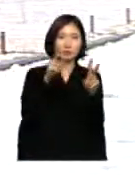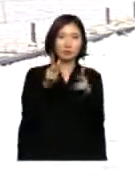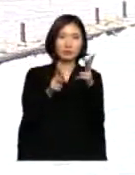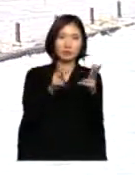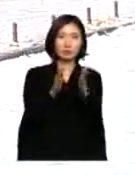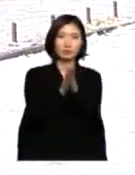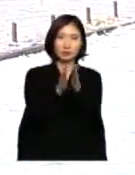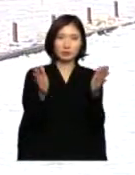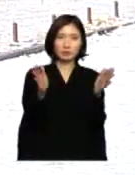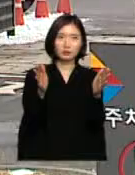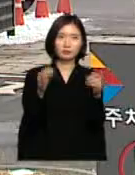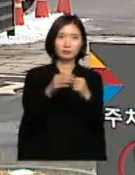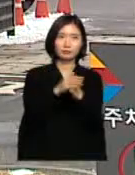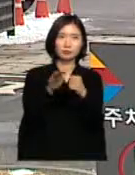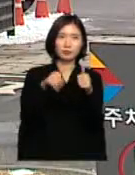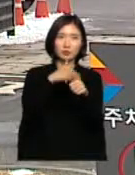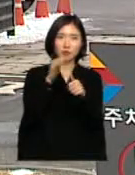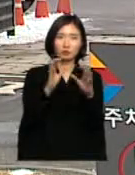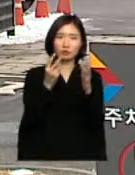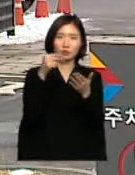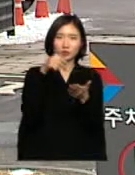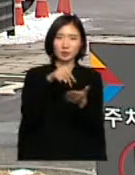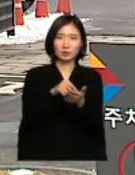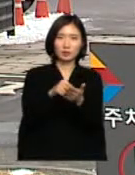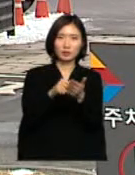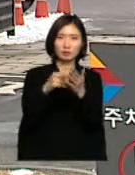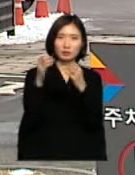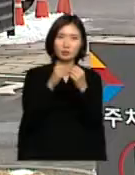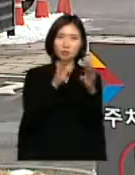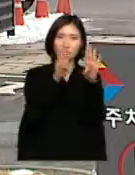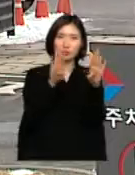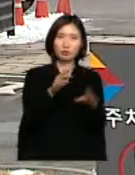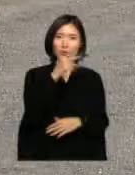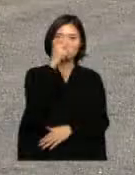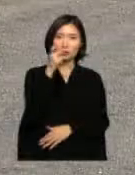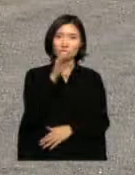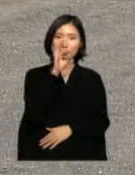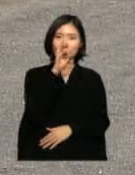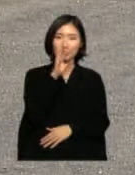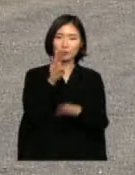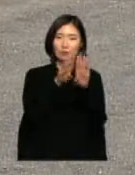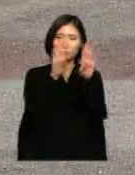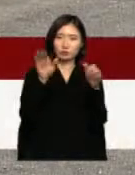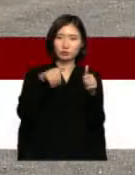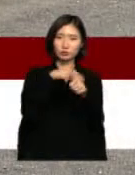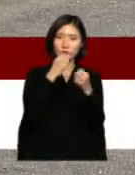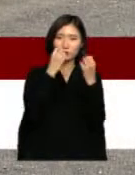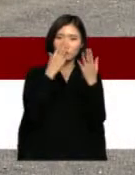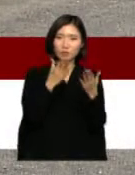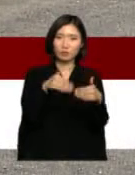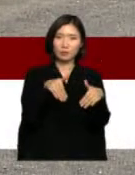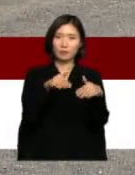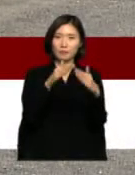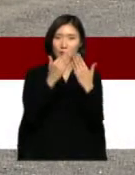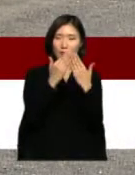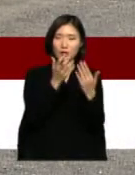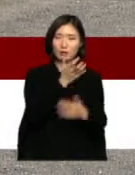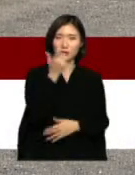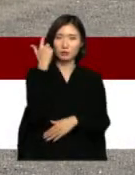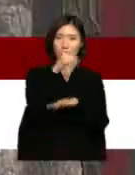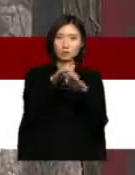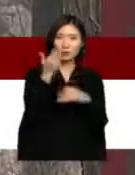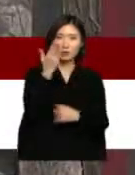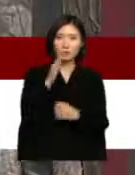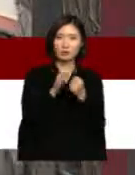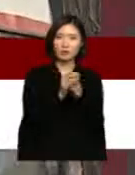들어간 상태입니다. 당초 국립민속박물관은 용산구 국립중앙박물관 인근에 새 건물을 지어 이전할 예정이었으나